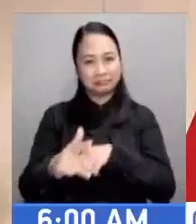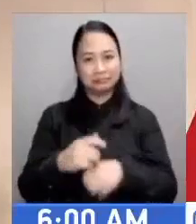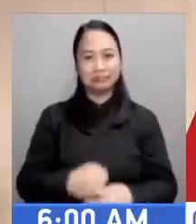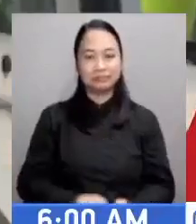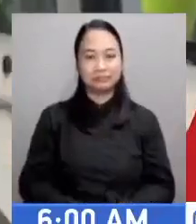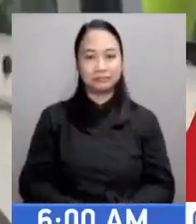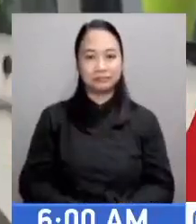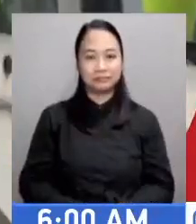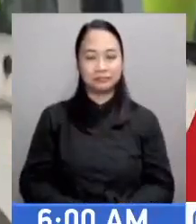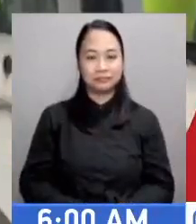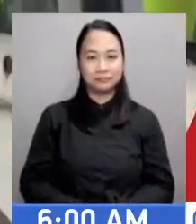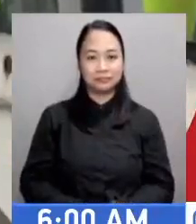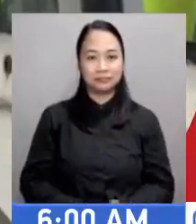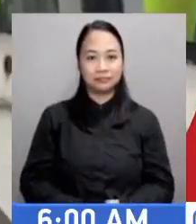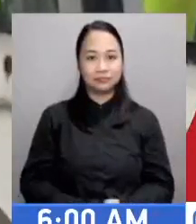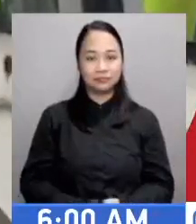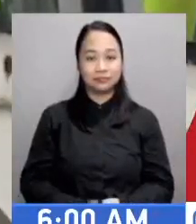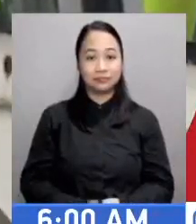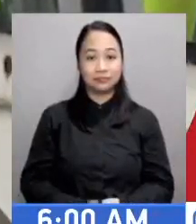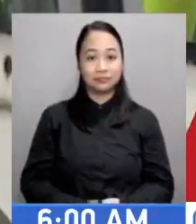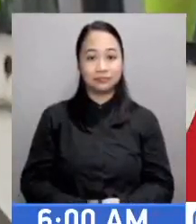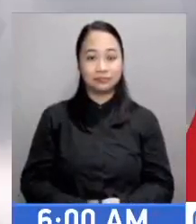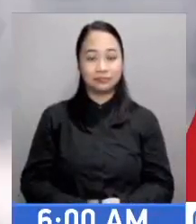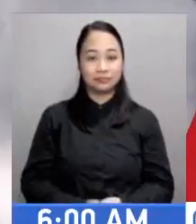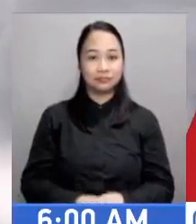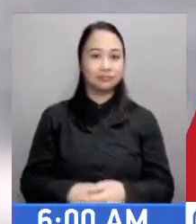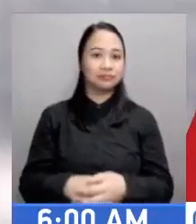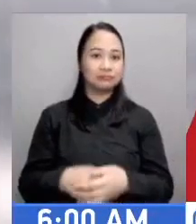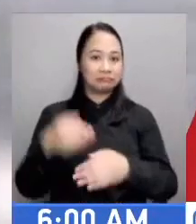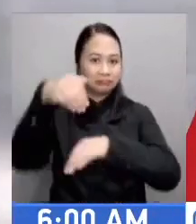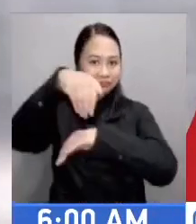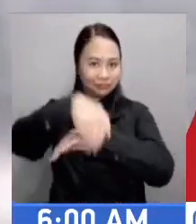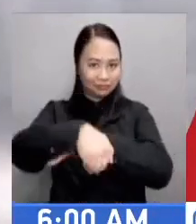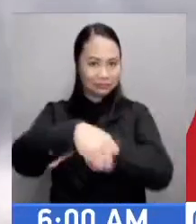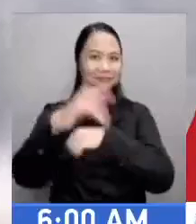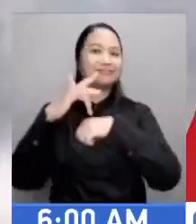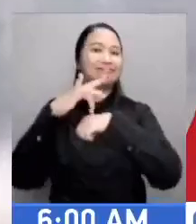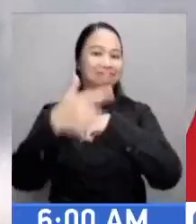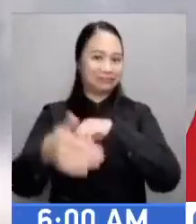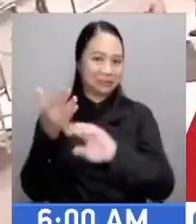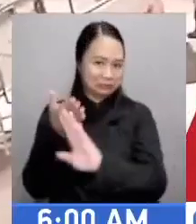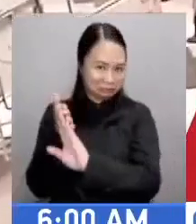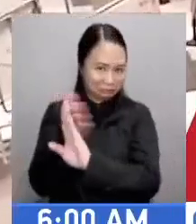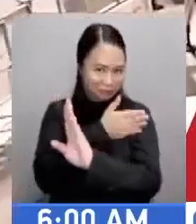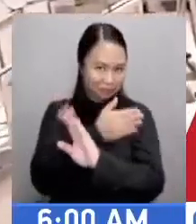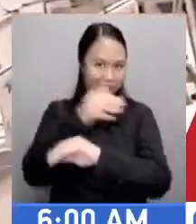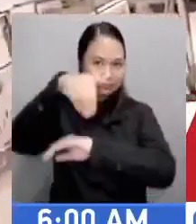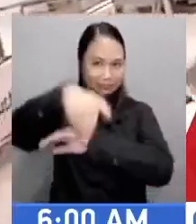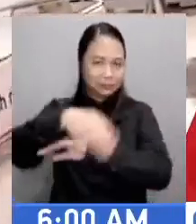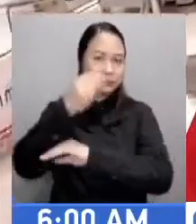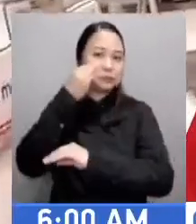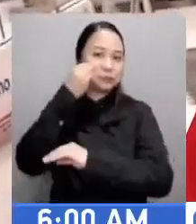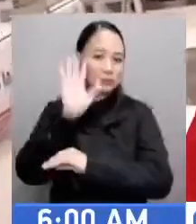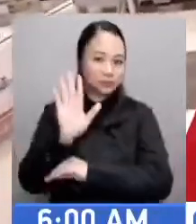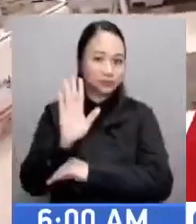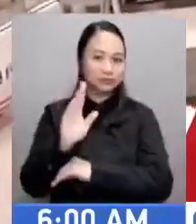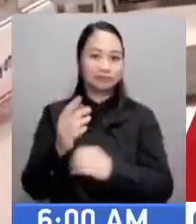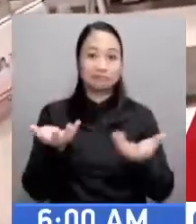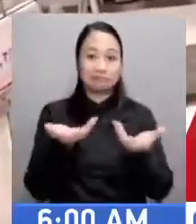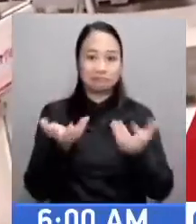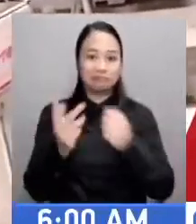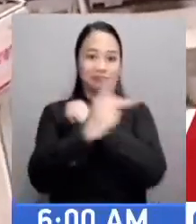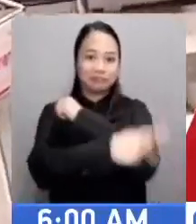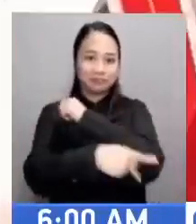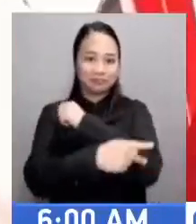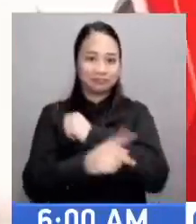Kagabi pa lang, may ilang mga kababayan na tayo nagsimula na mag-uwian sa kanilang mga probinsya para sa undas. Ang magkasintahang Tin at Kenneth na